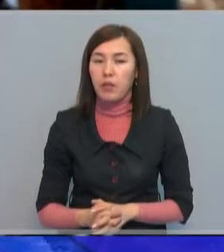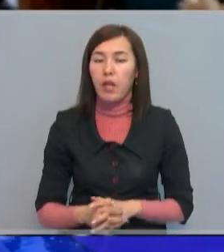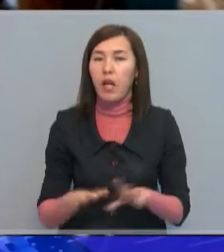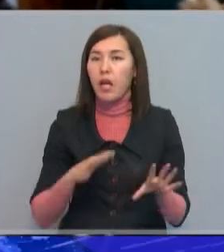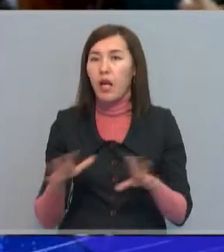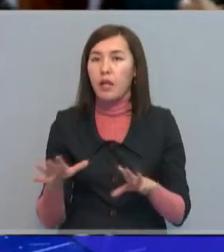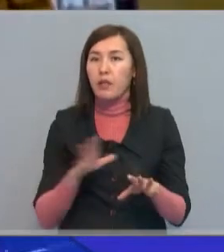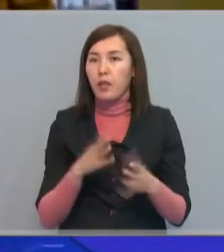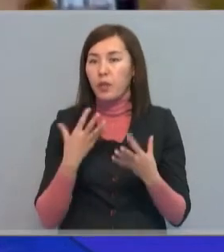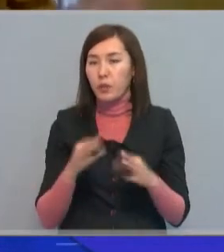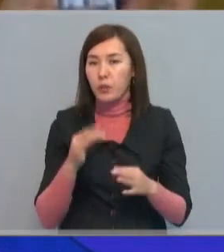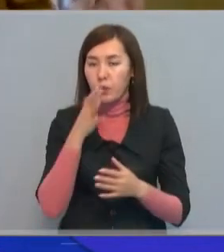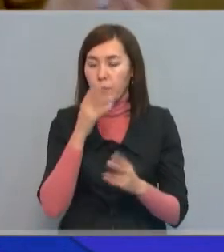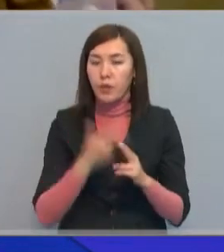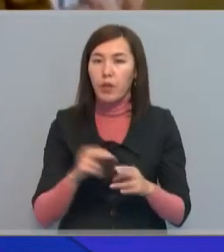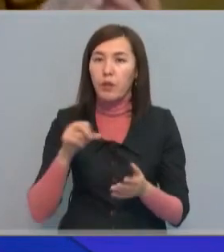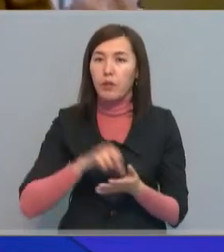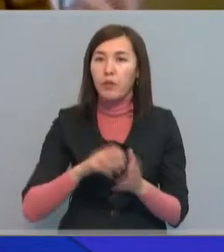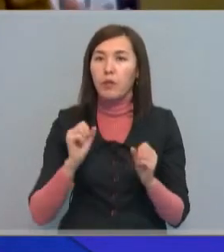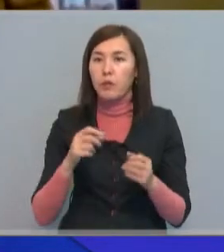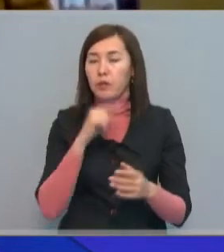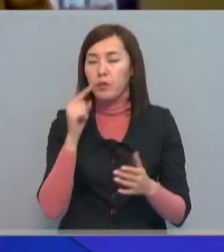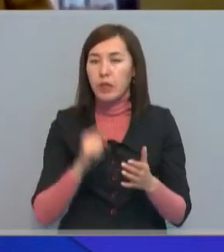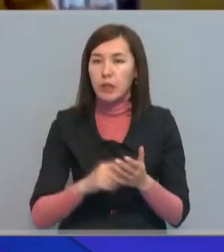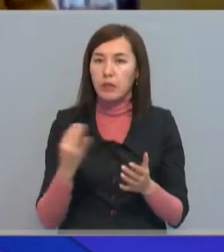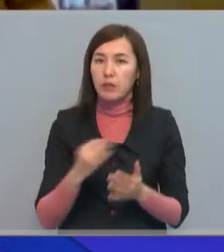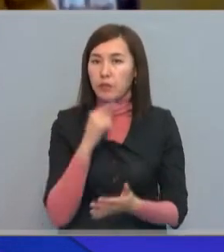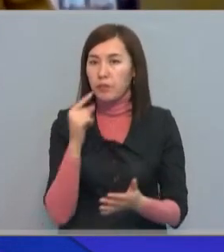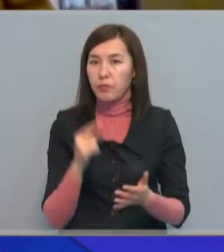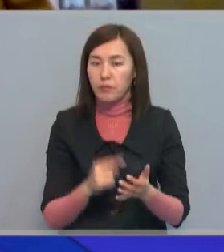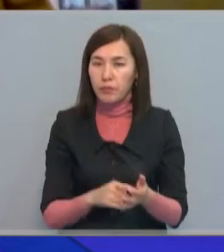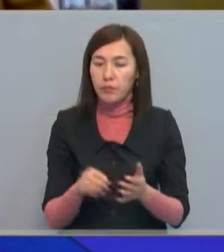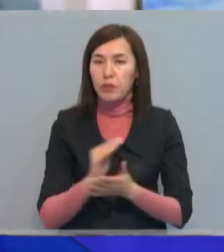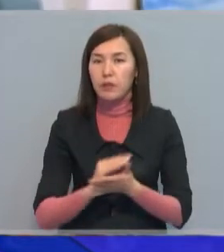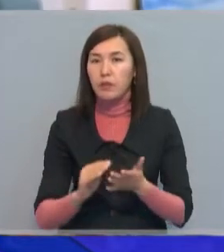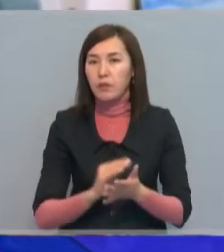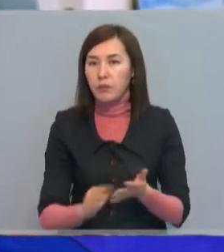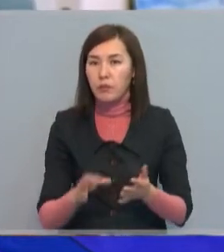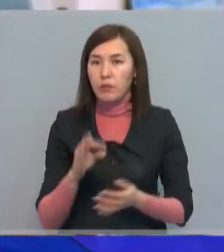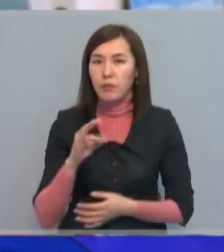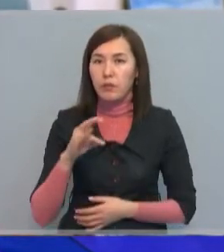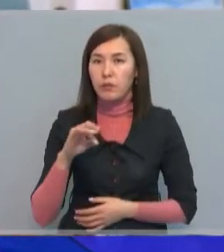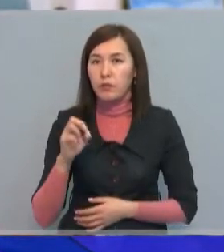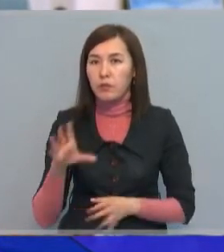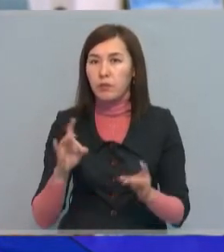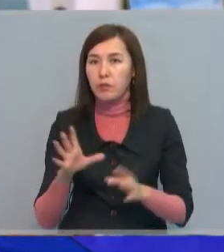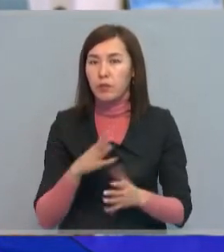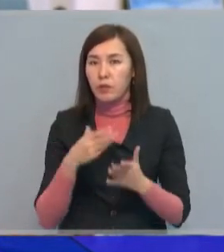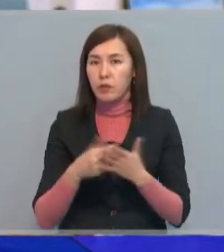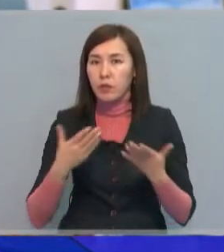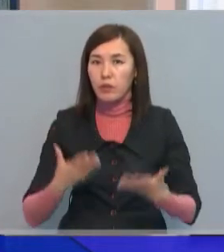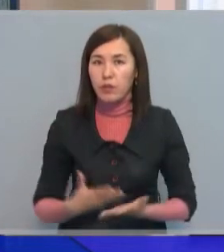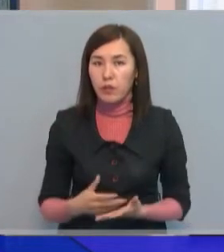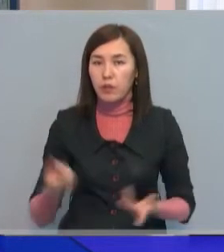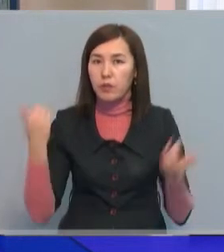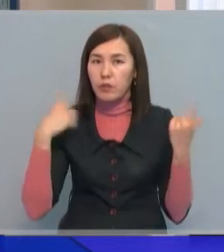Литературный вечер прошел в свободном формате. Участники могли задавать интересующие вопросы писателю. Мархабат Байгут рассказал о своей жизни